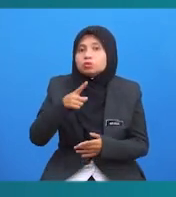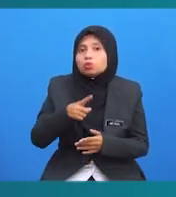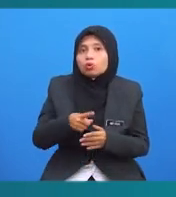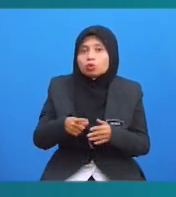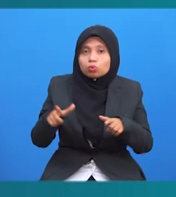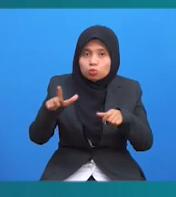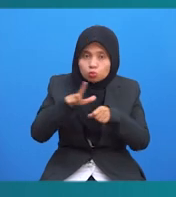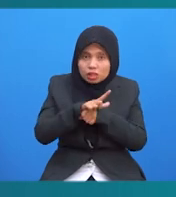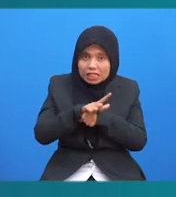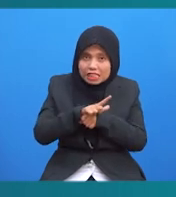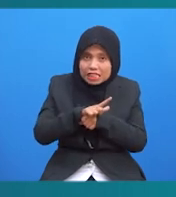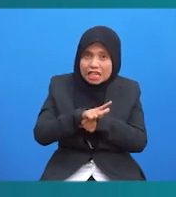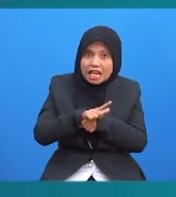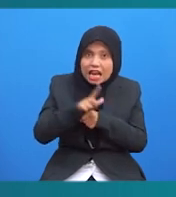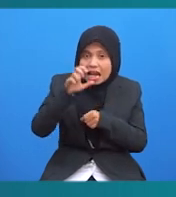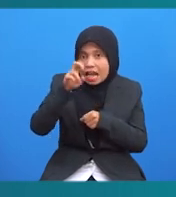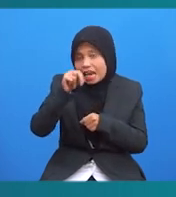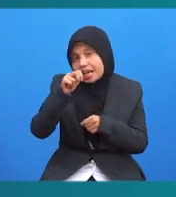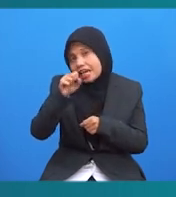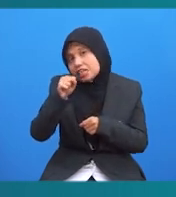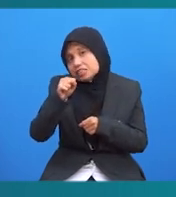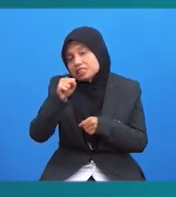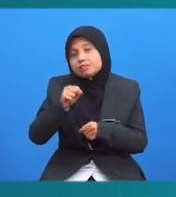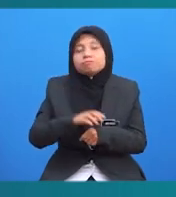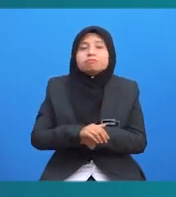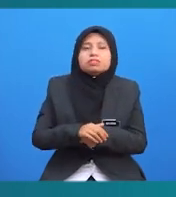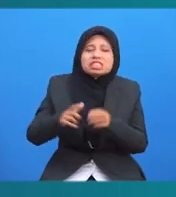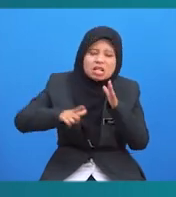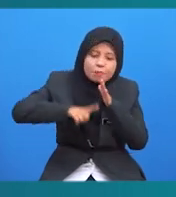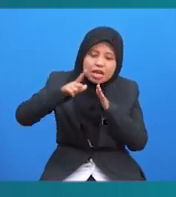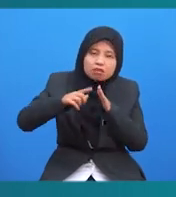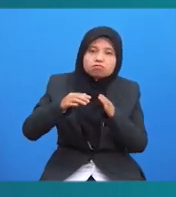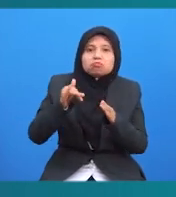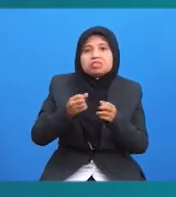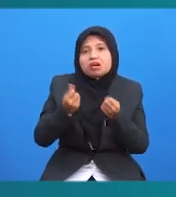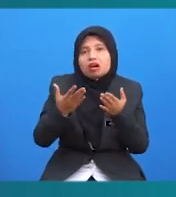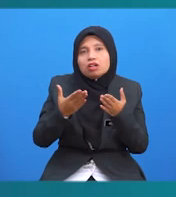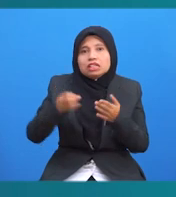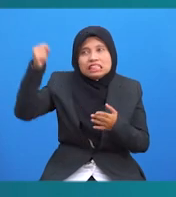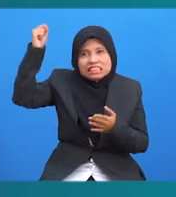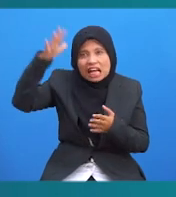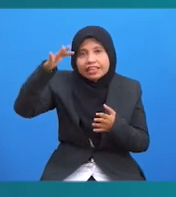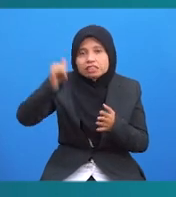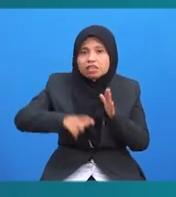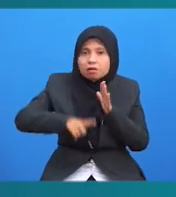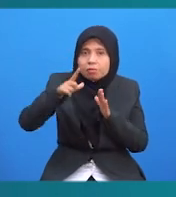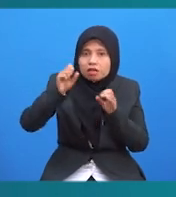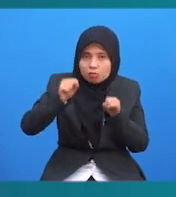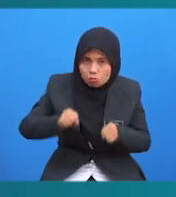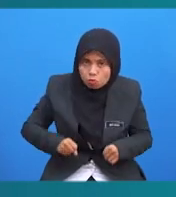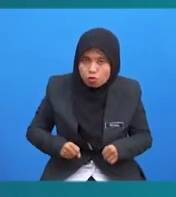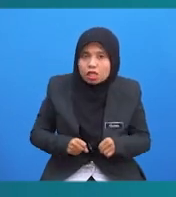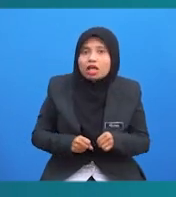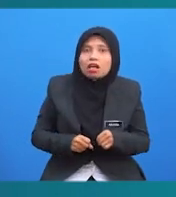lensa daripada cahaya matahari yang kuat ataupun berlebihan. Kerana cahaya yang berlebihan boleh